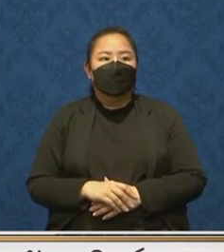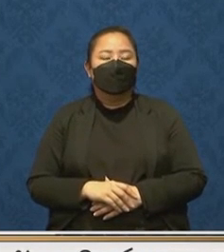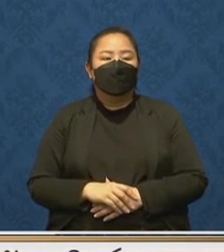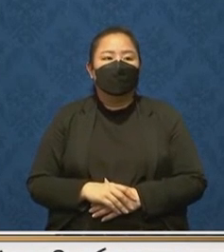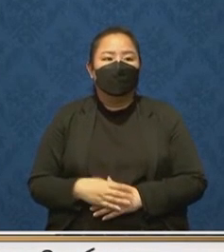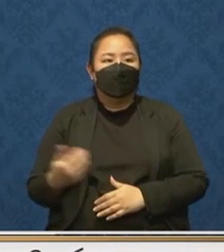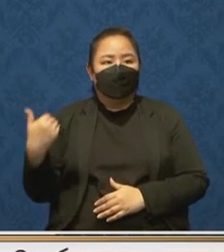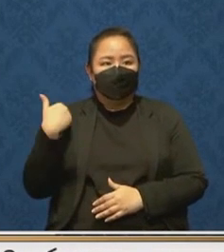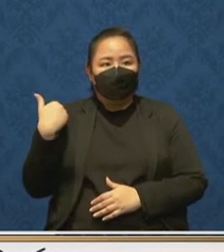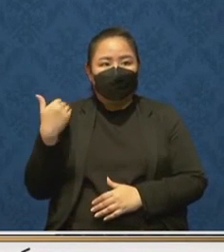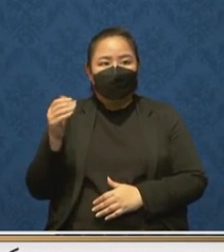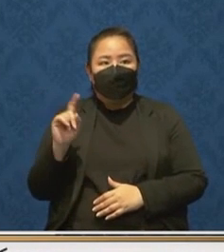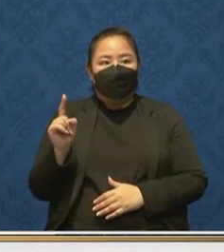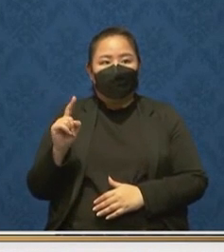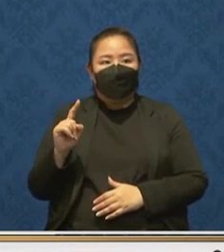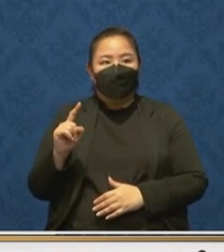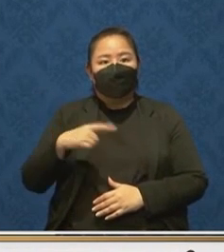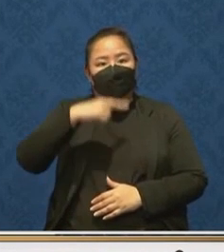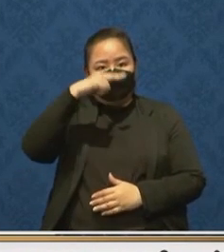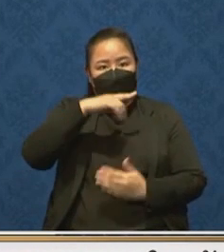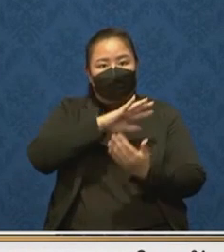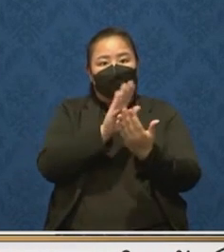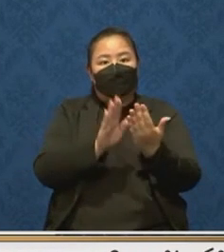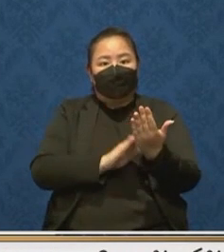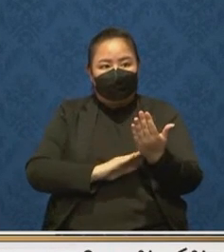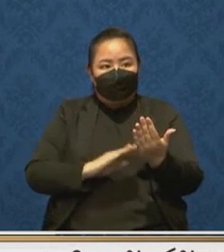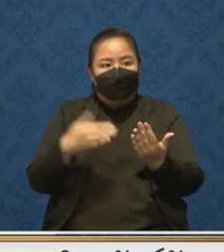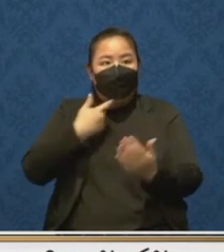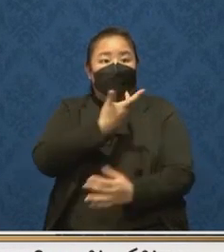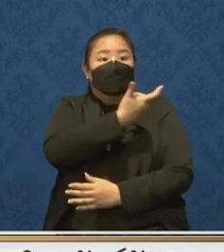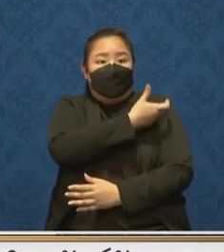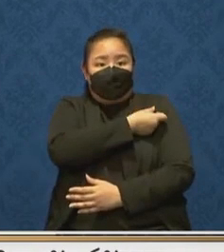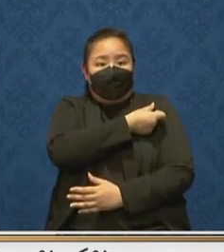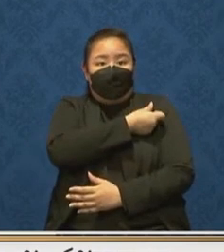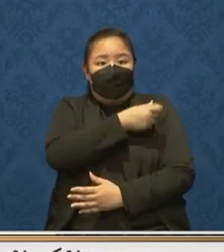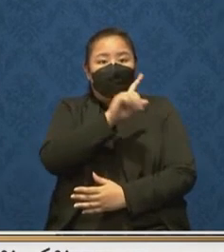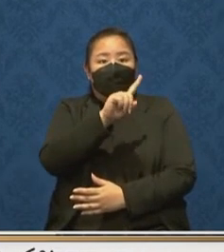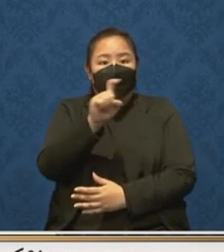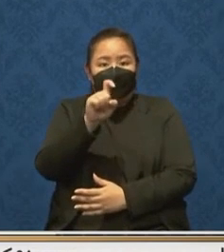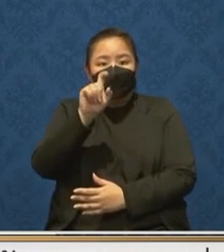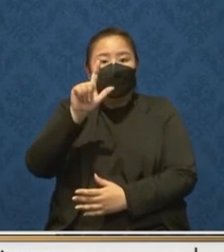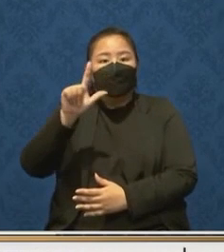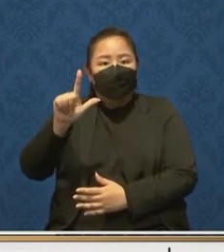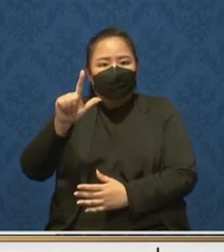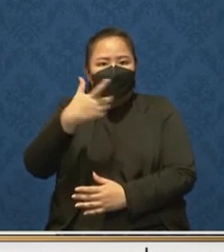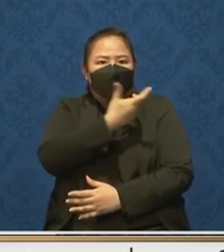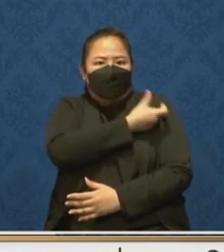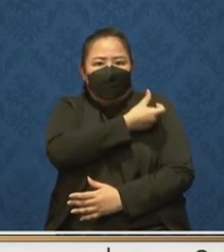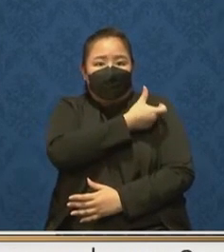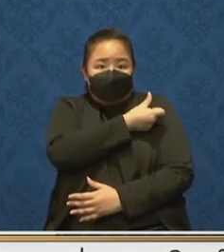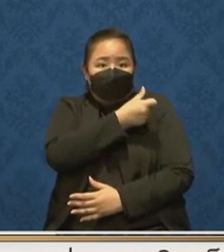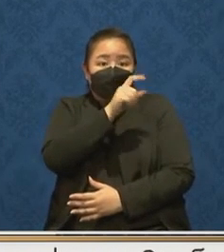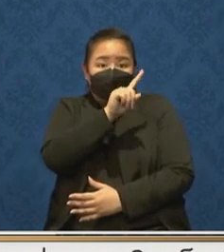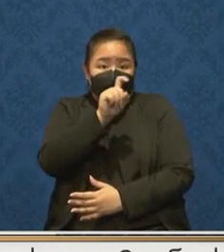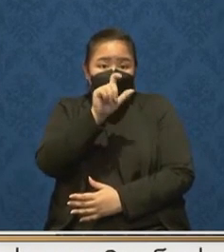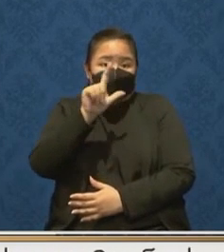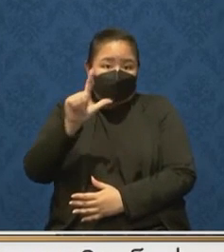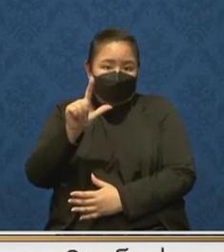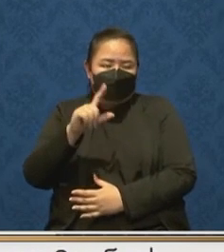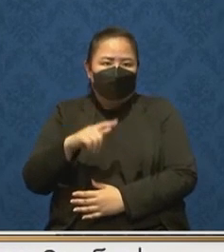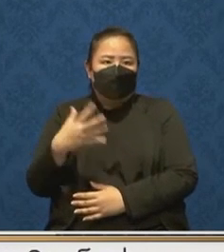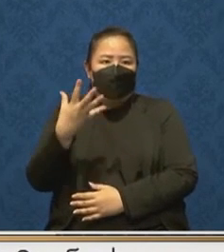ในช่งเวลาเดียวกันนั้นประเทศไทยฉีดไปแล้วร่วม 100 ล้านโดสซึ่งจะต้องขาด